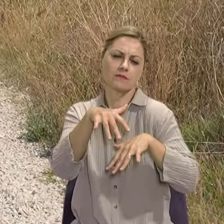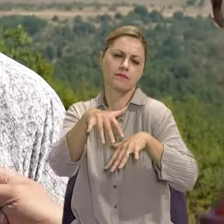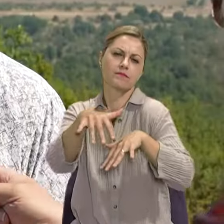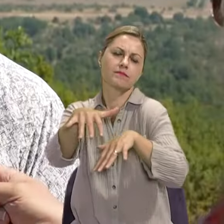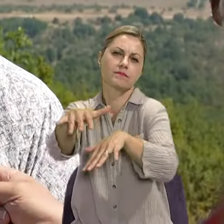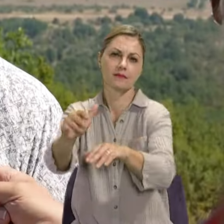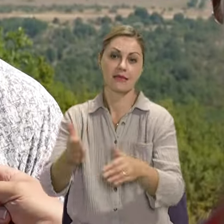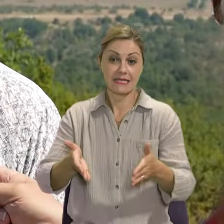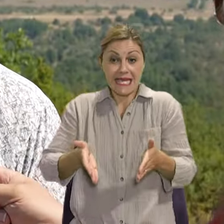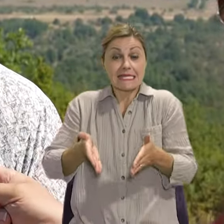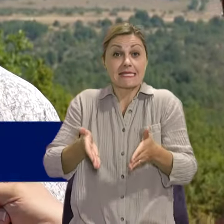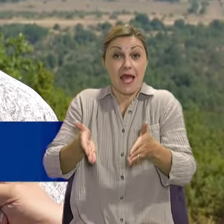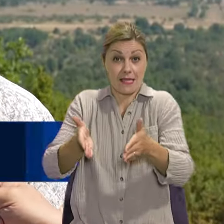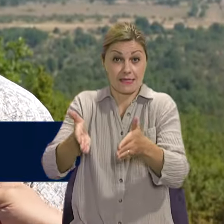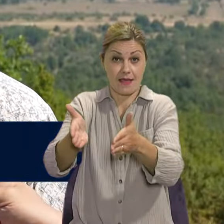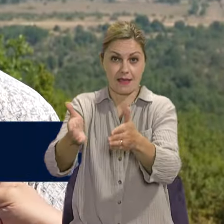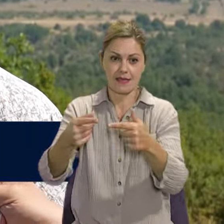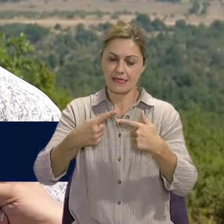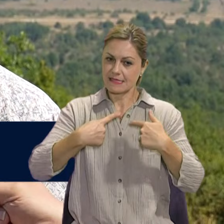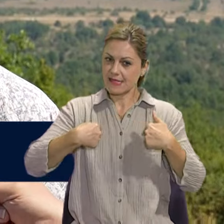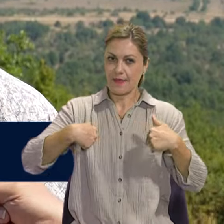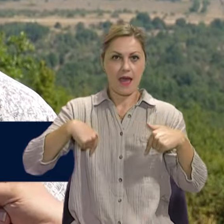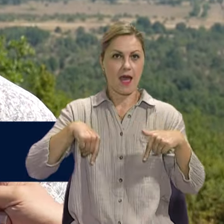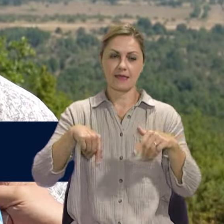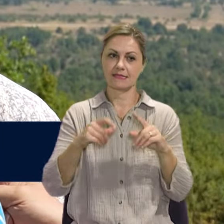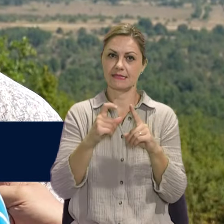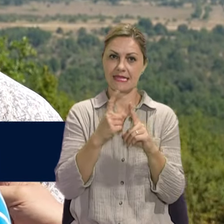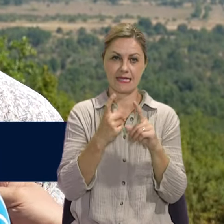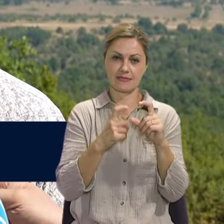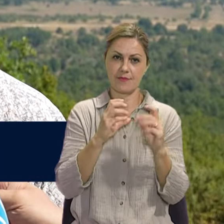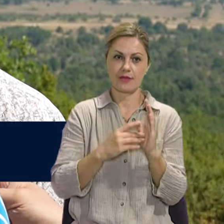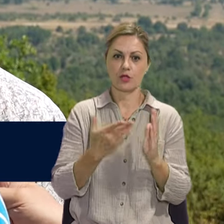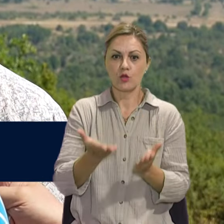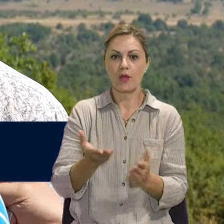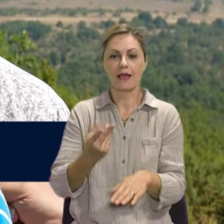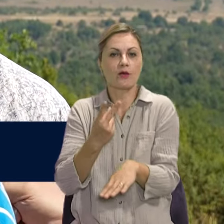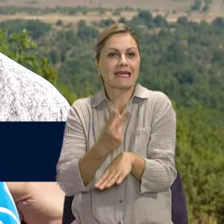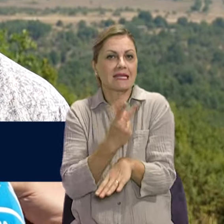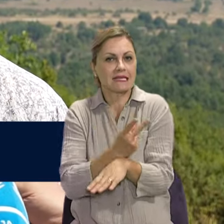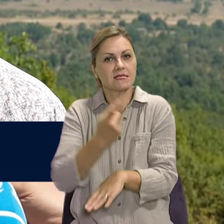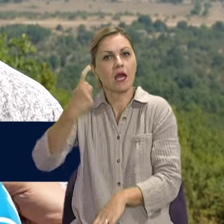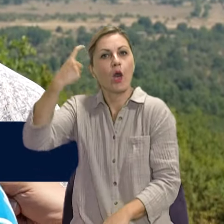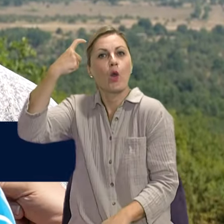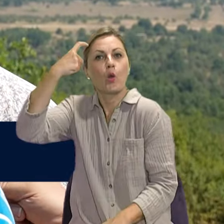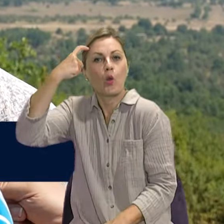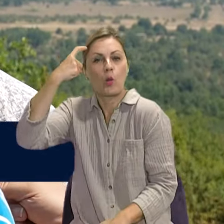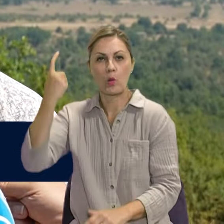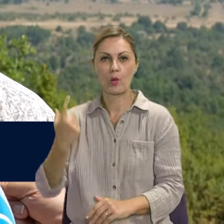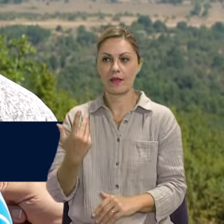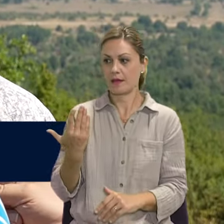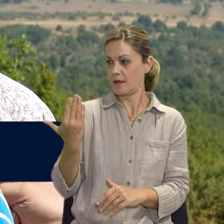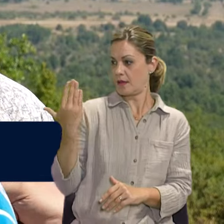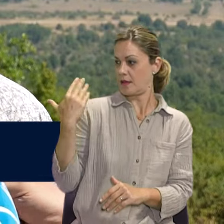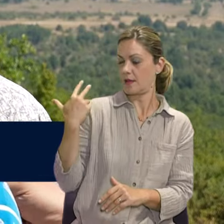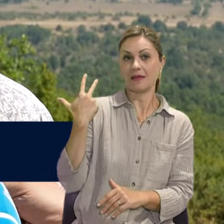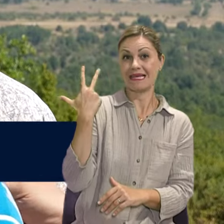vjernicima. Staza Gospi Sinjskom nama kao mještanima Dicma znači jednu tradiciju, kulturnu i baštinu, jer su se naše